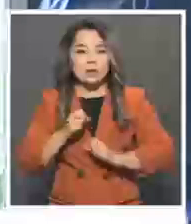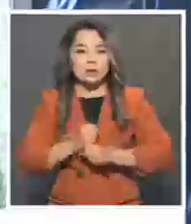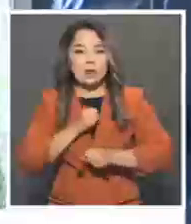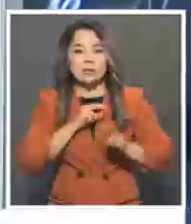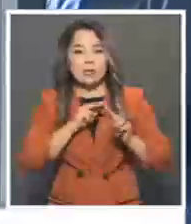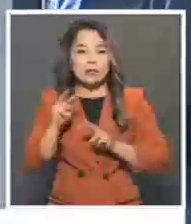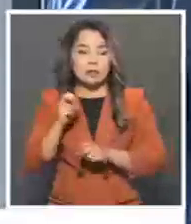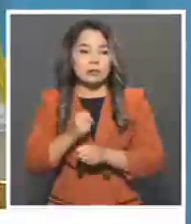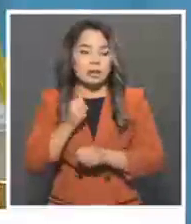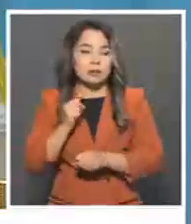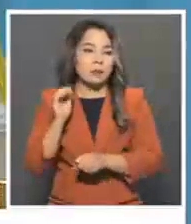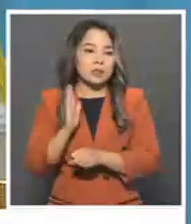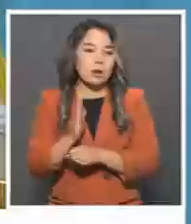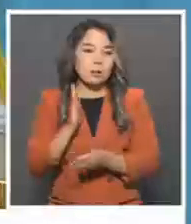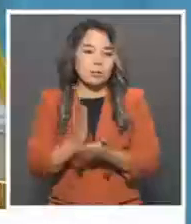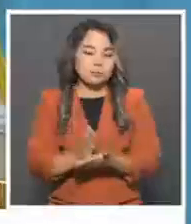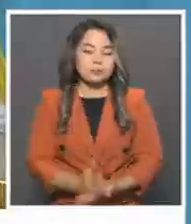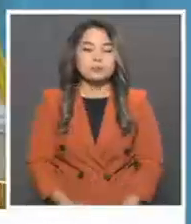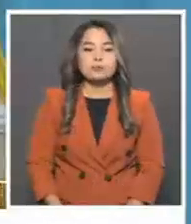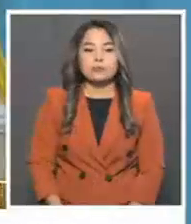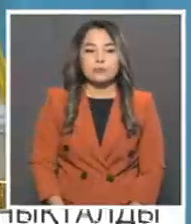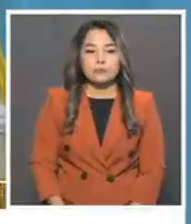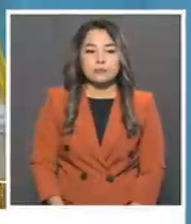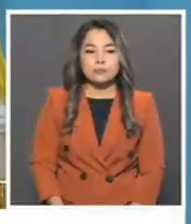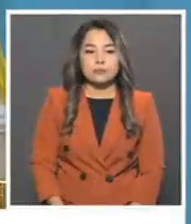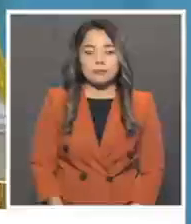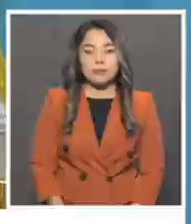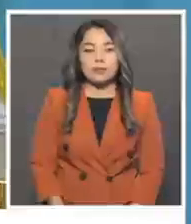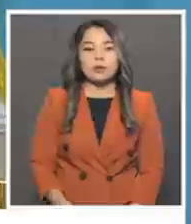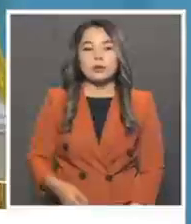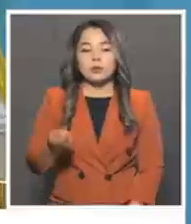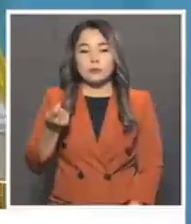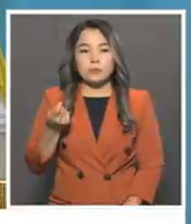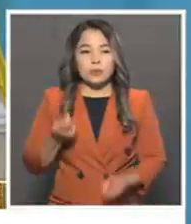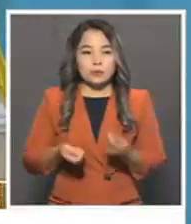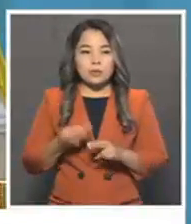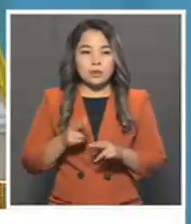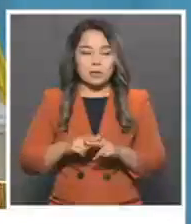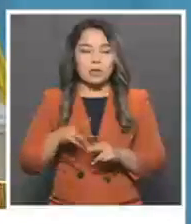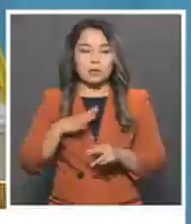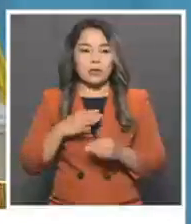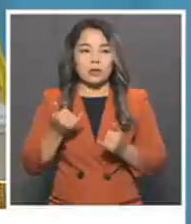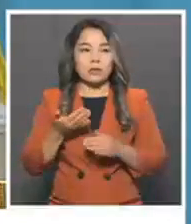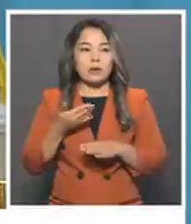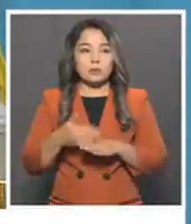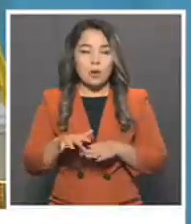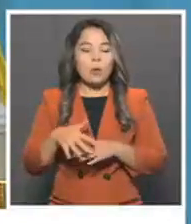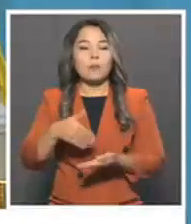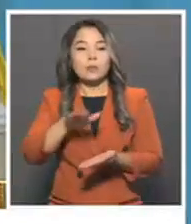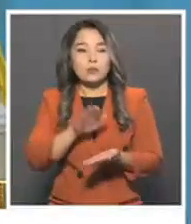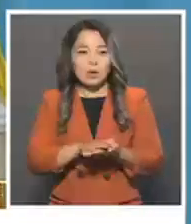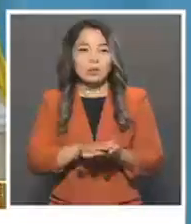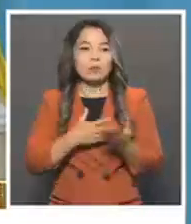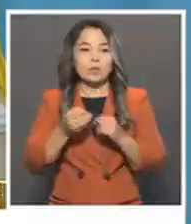тапсырды. Оптовые и розничные аптечные сети. Көтерме және бөлшек саудамен айналысатын дәріханаларға жүргізілген тексеру